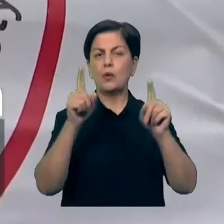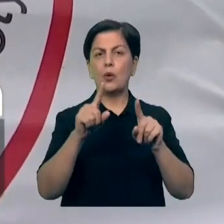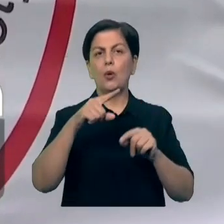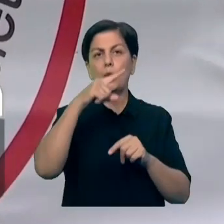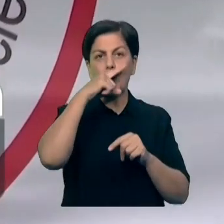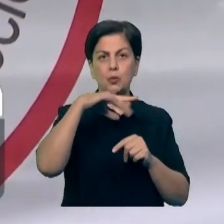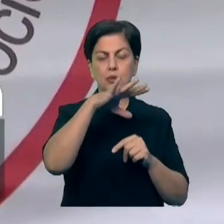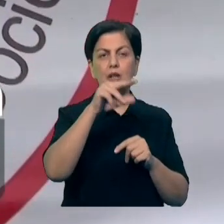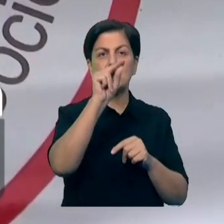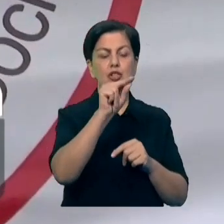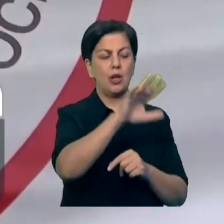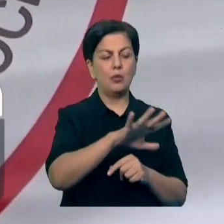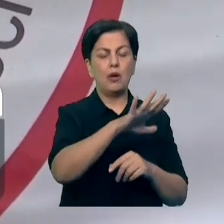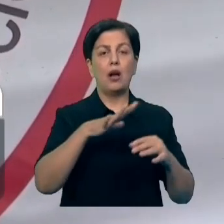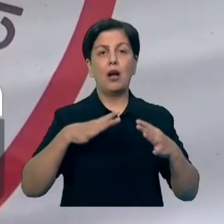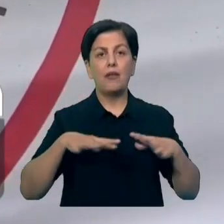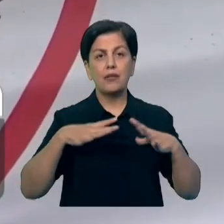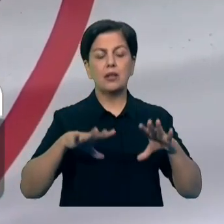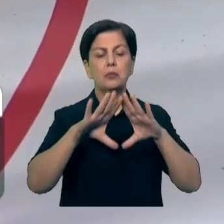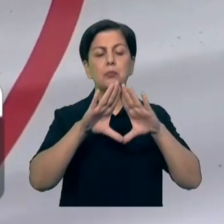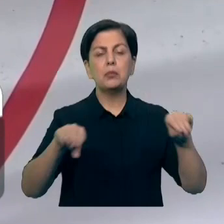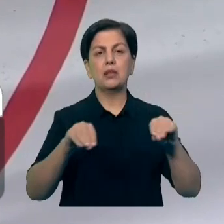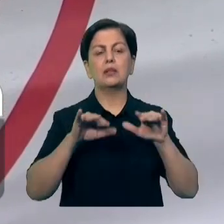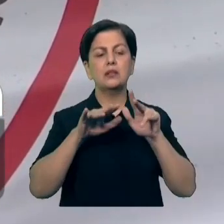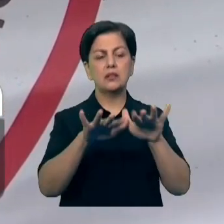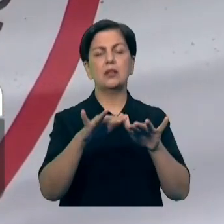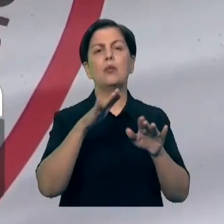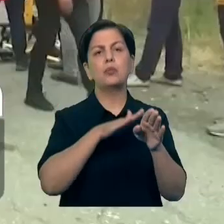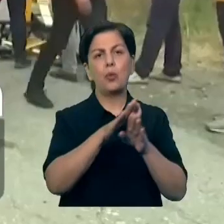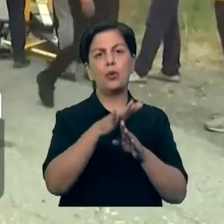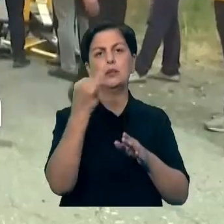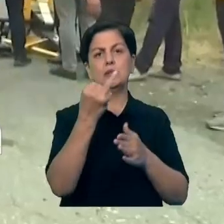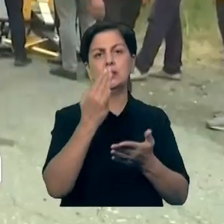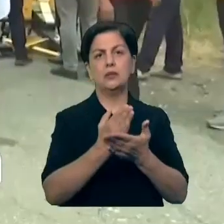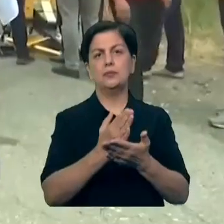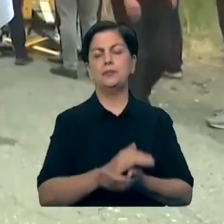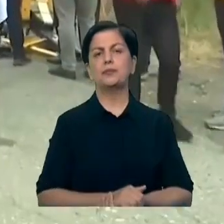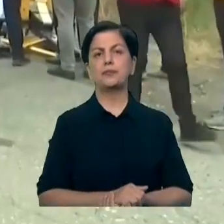Cənubi Qafqazda sülhün və sabitliyin qorunmasında tam maraqlıdır.